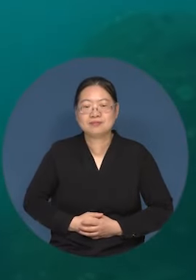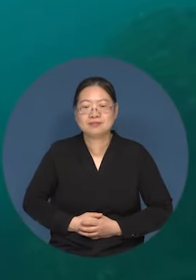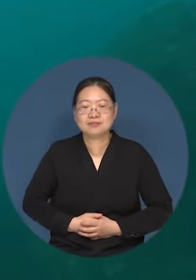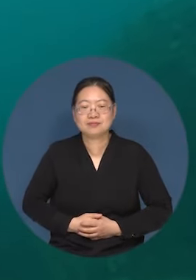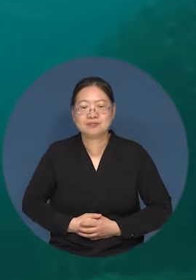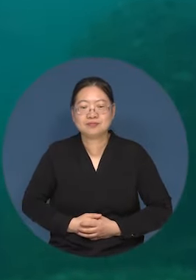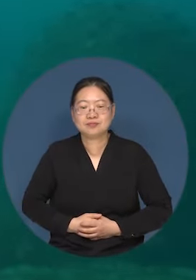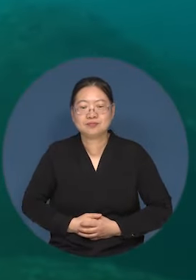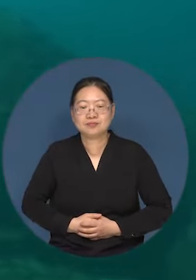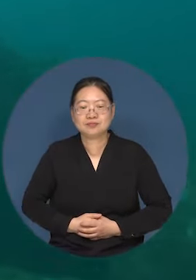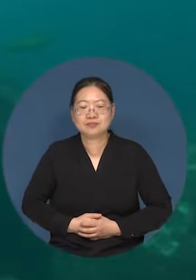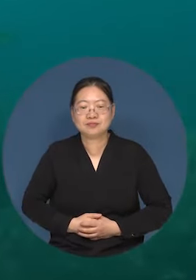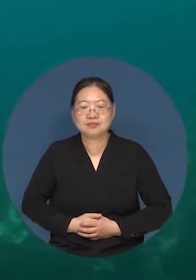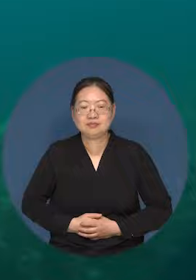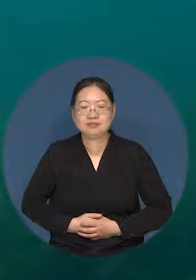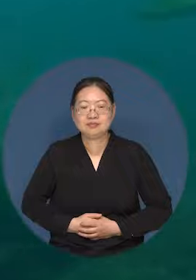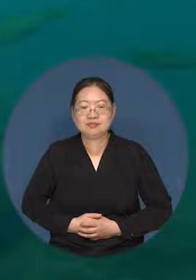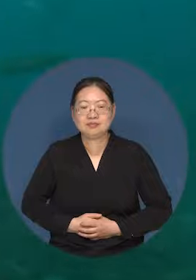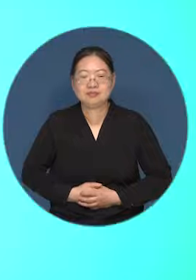생태적 차이가 있습니다. 그렇군요.